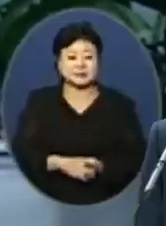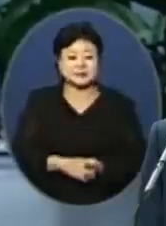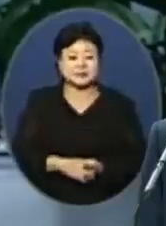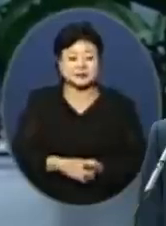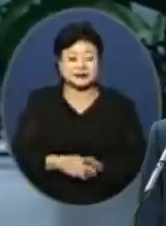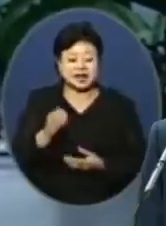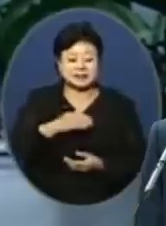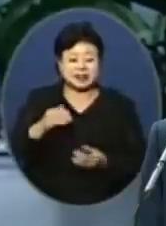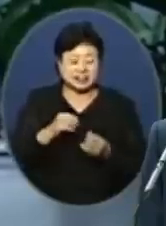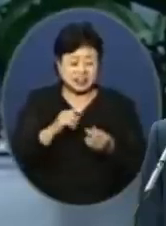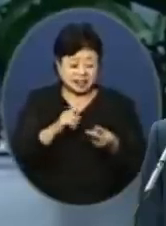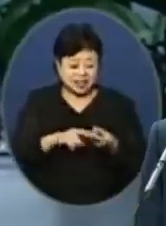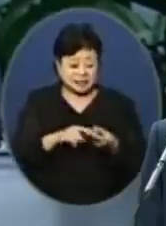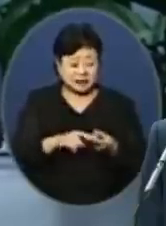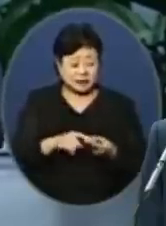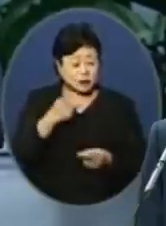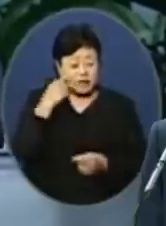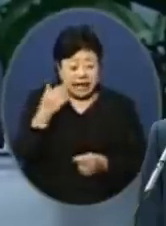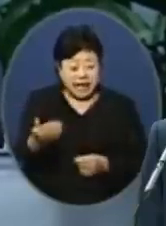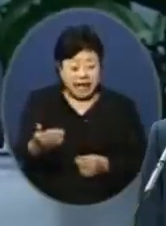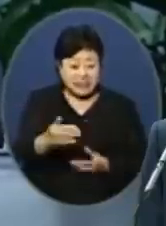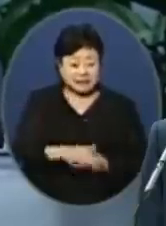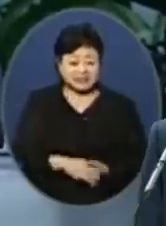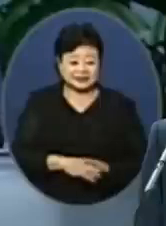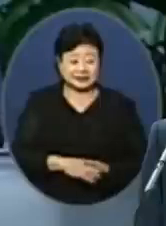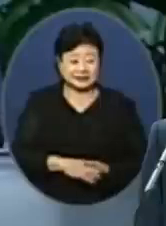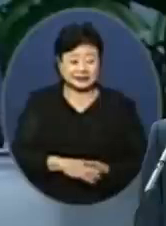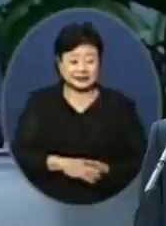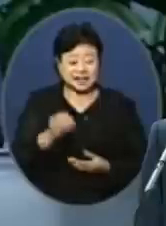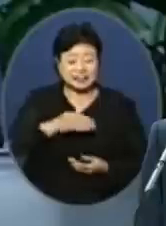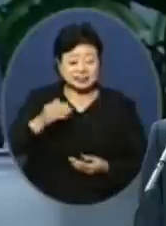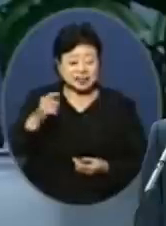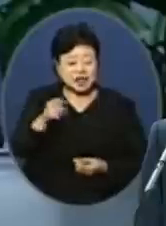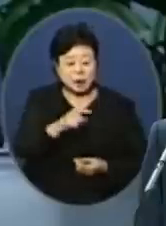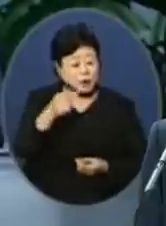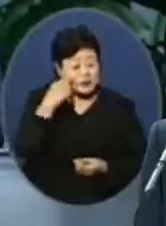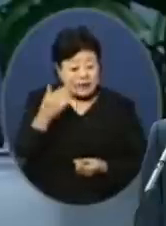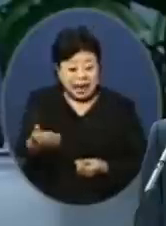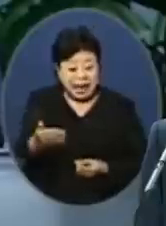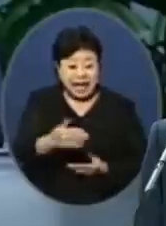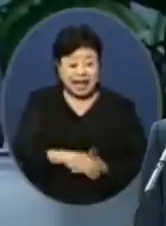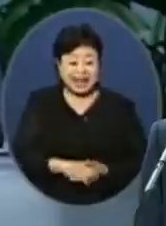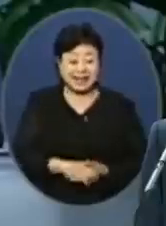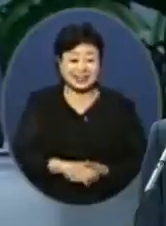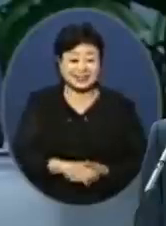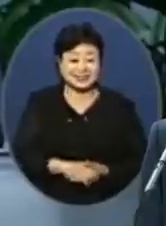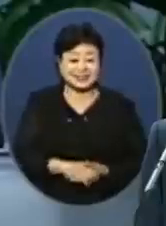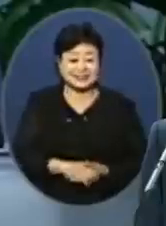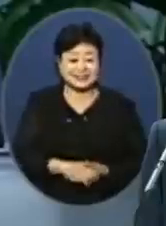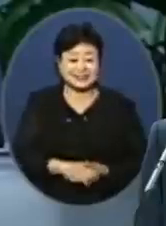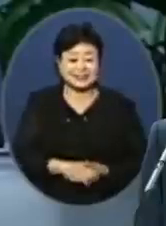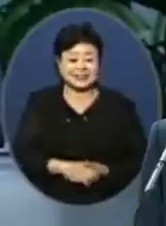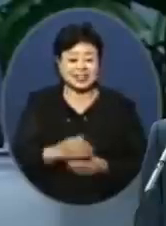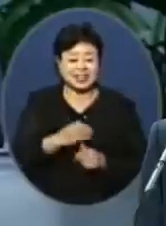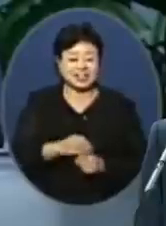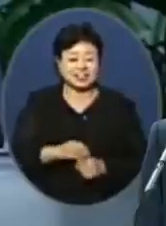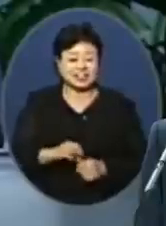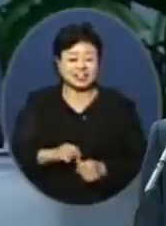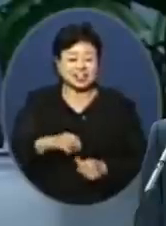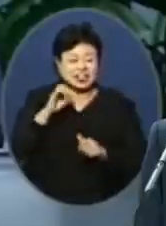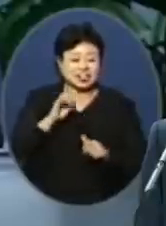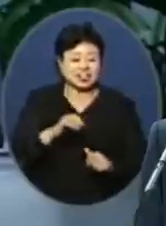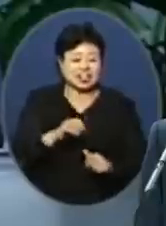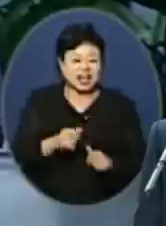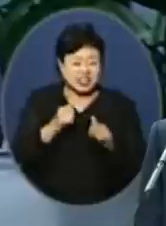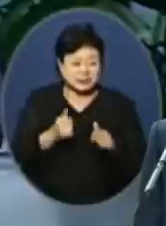되었습니다. 정의가 무엇이냐? 여러분, 정의가 무엇이라고 생각하는 것입니까? 정지하고 심판하는 것이